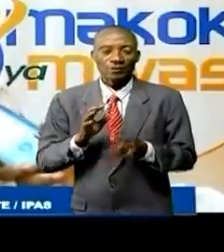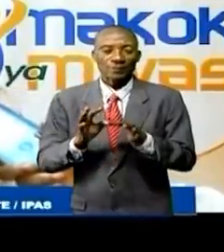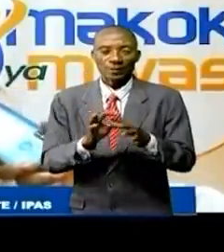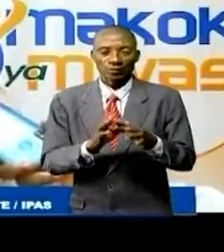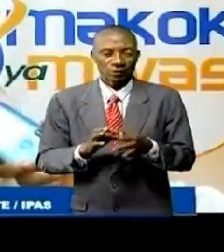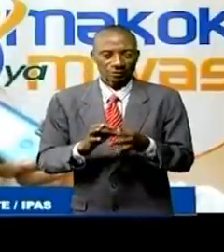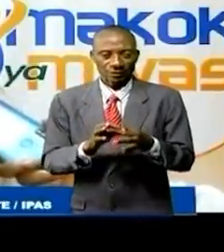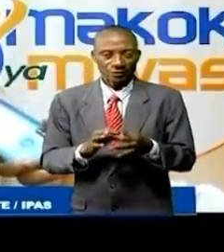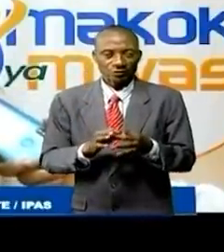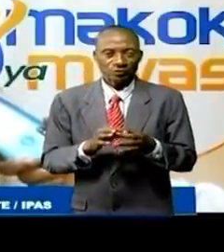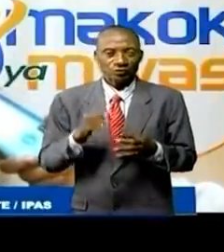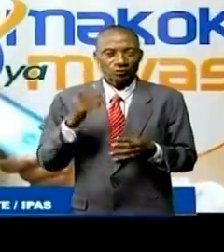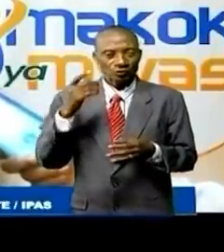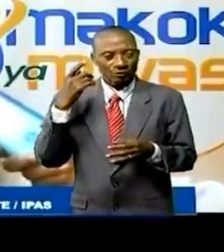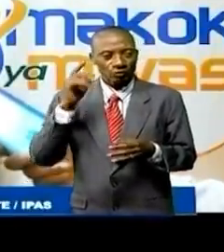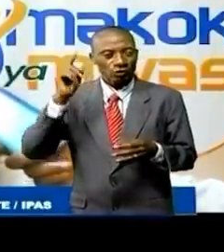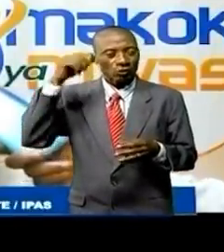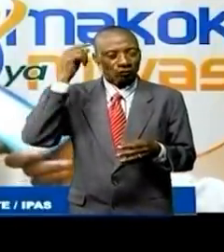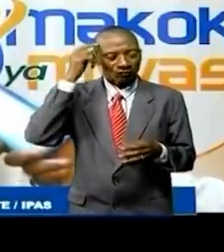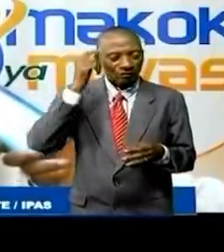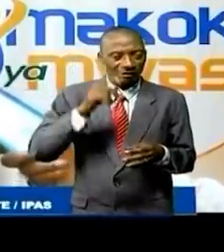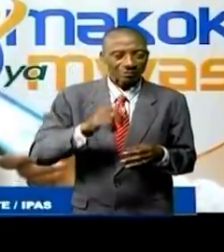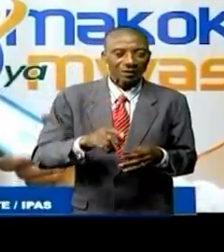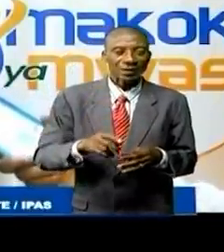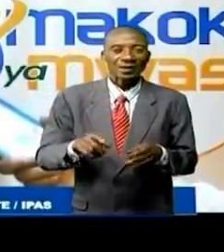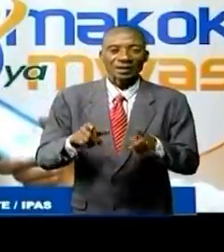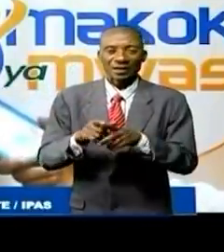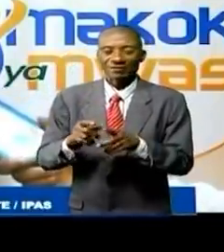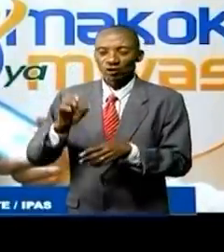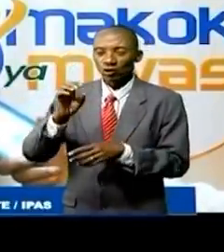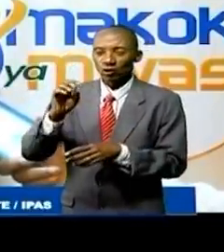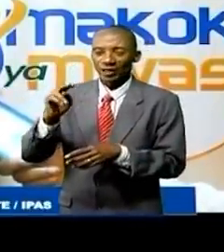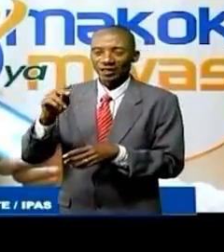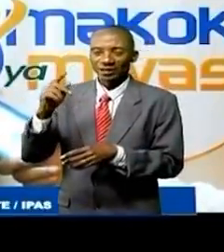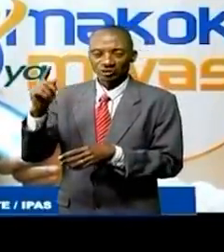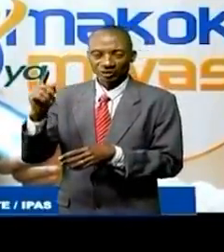présidence de la République et l'ONG AIPAS,